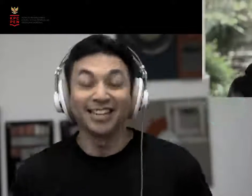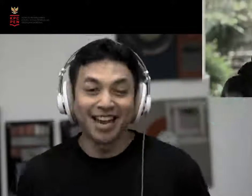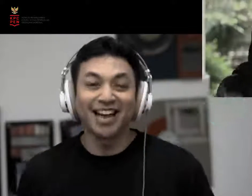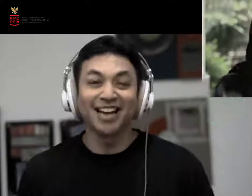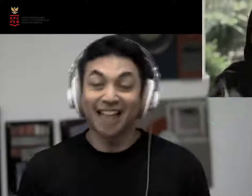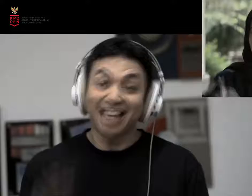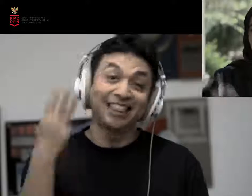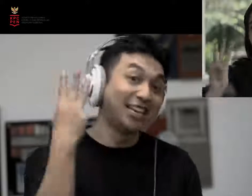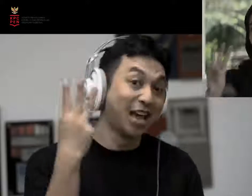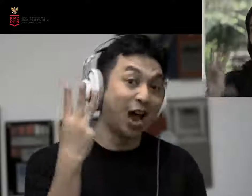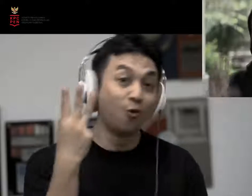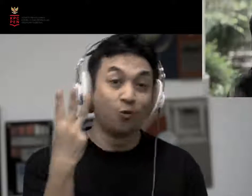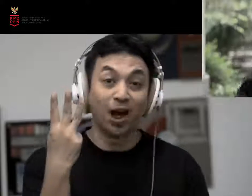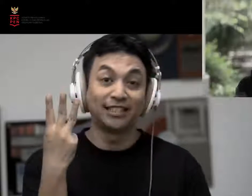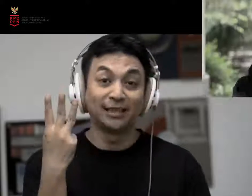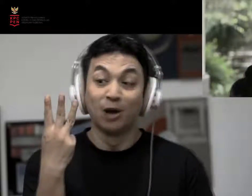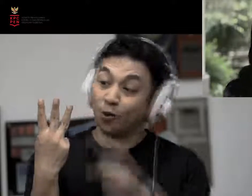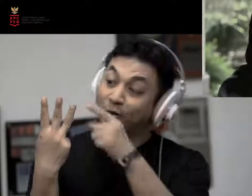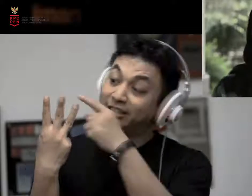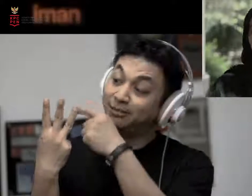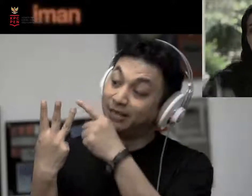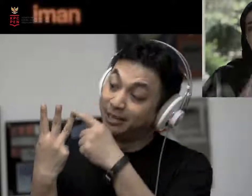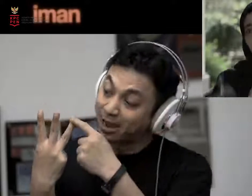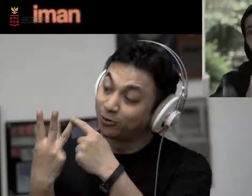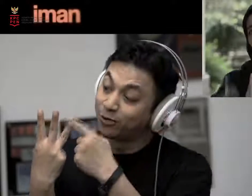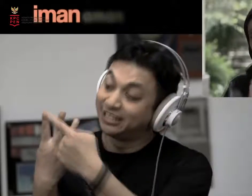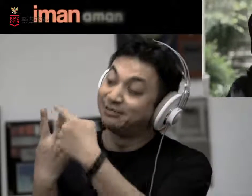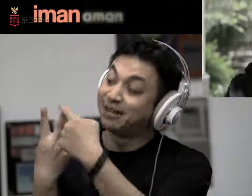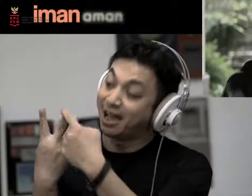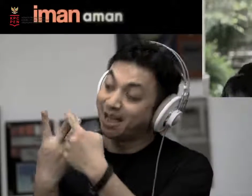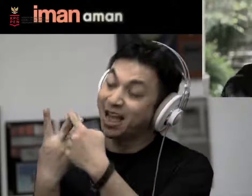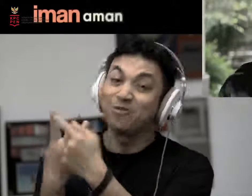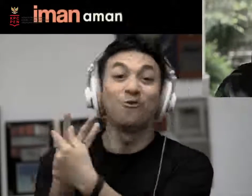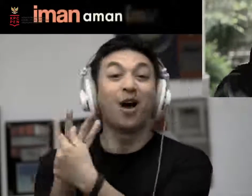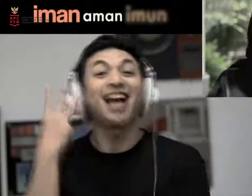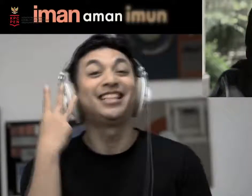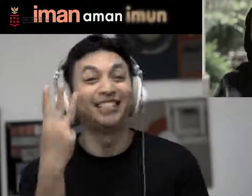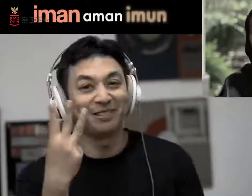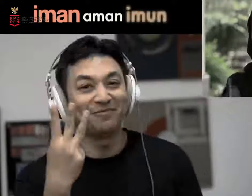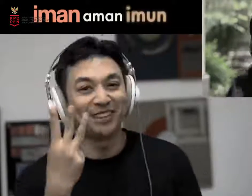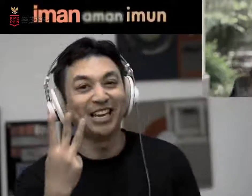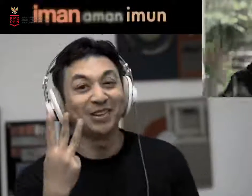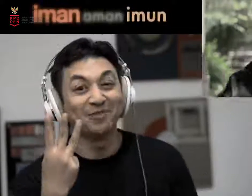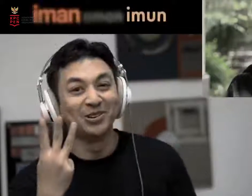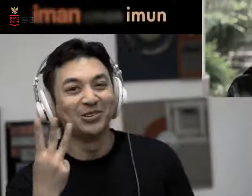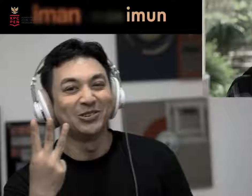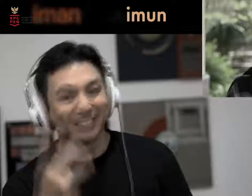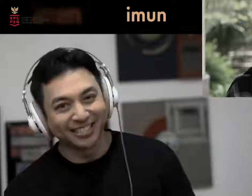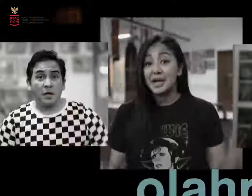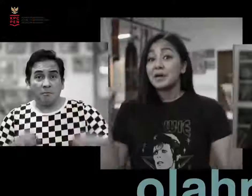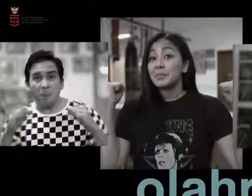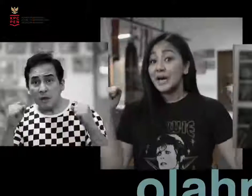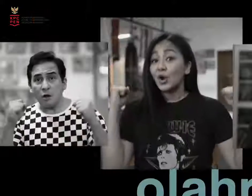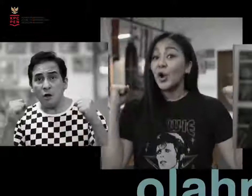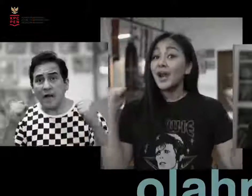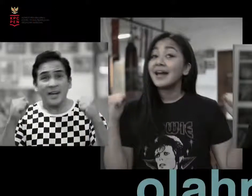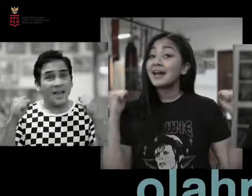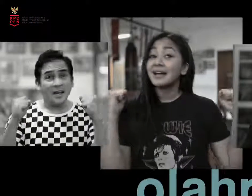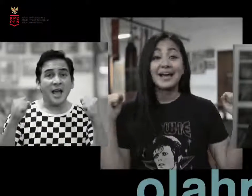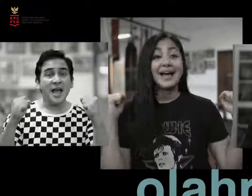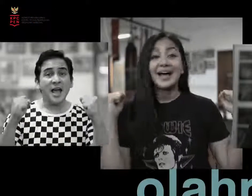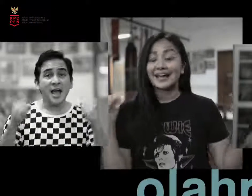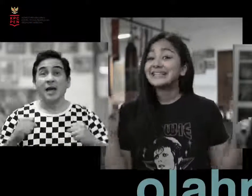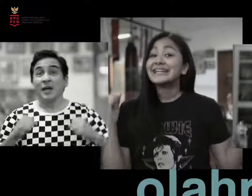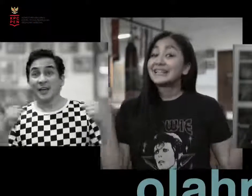melihat hidup dan 3 wajib wajib Iman wajib amalan wajib imut